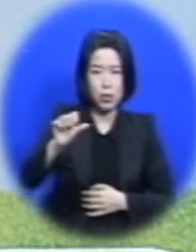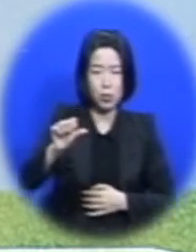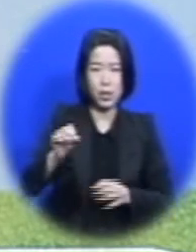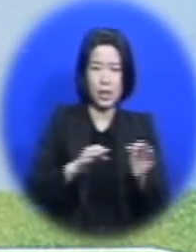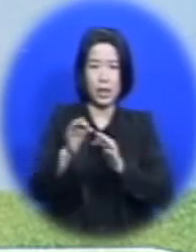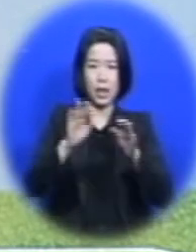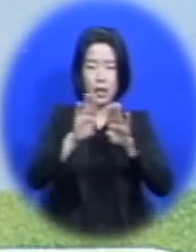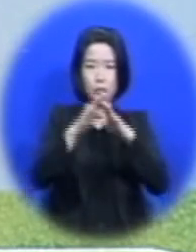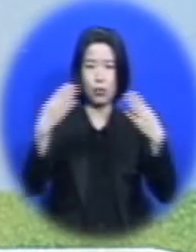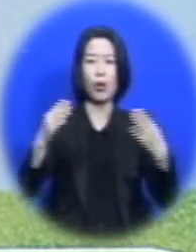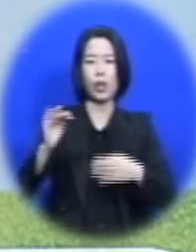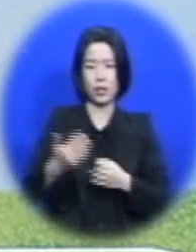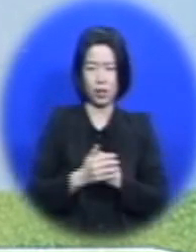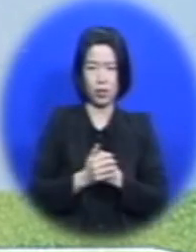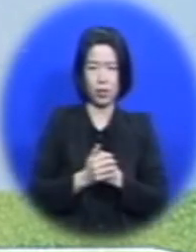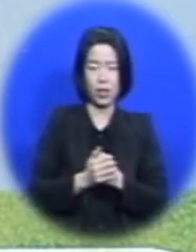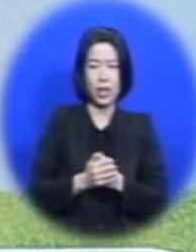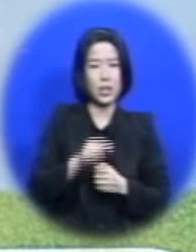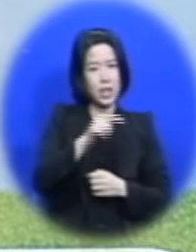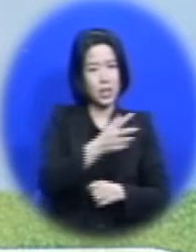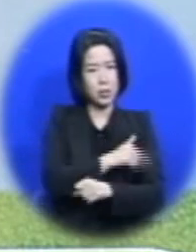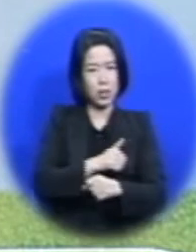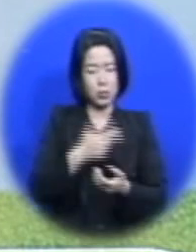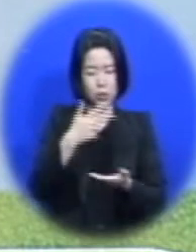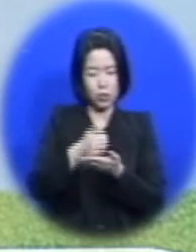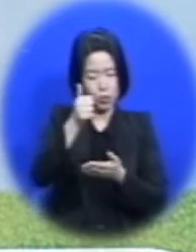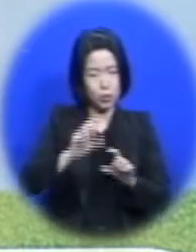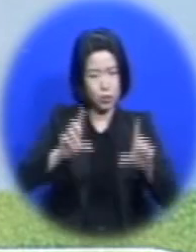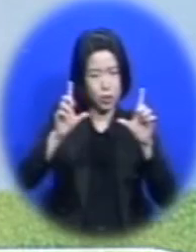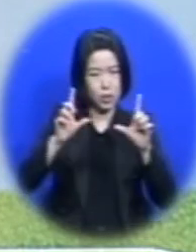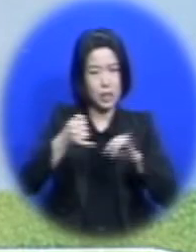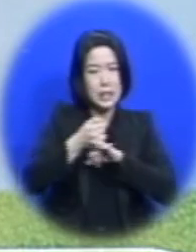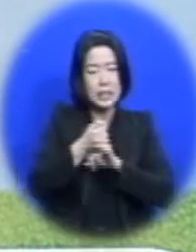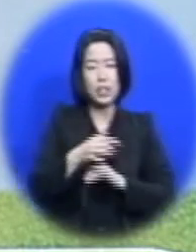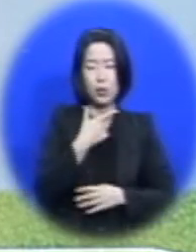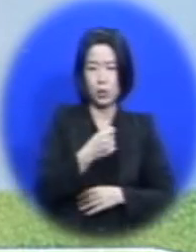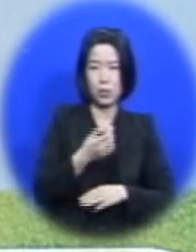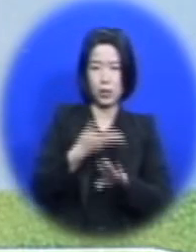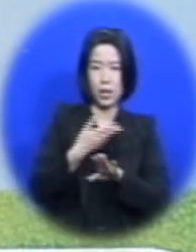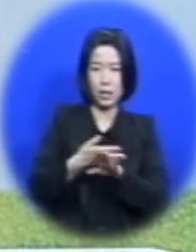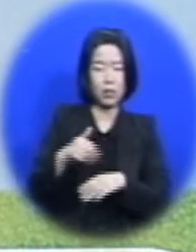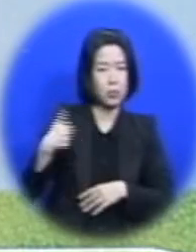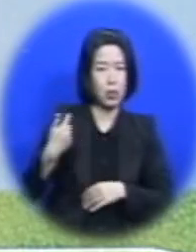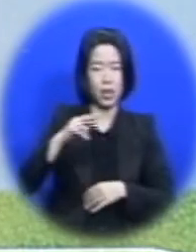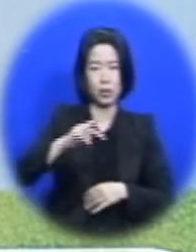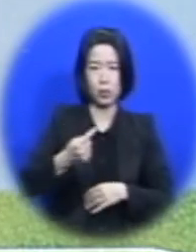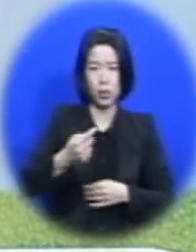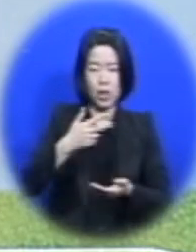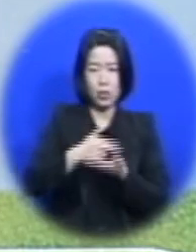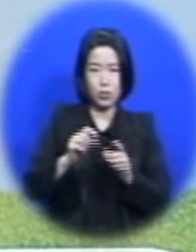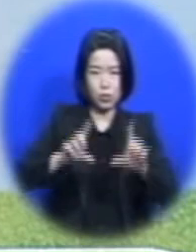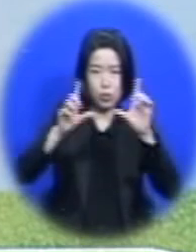열어야 되는 거예요 그런데 이 집사님은 주일을 지켜야 하 게 끝 은 다른 건 몰라도 주일 지키는 믿음은 있었거든요